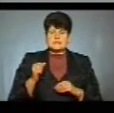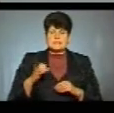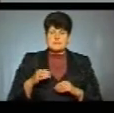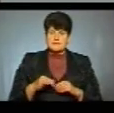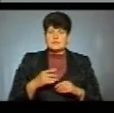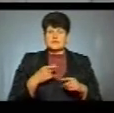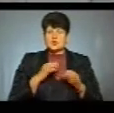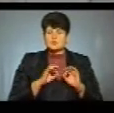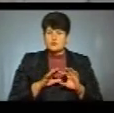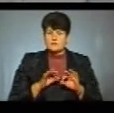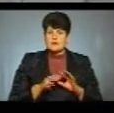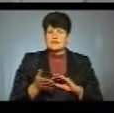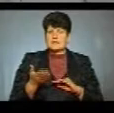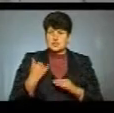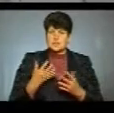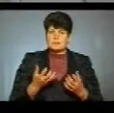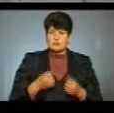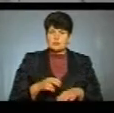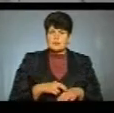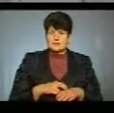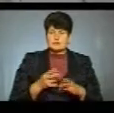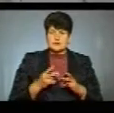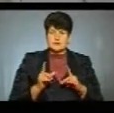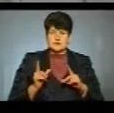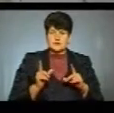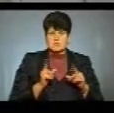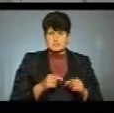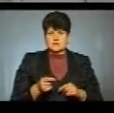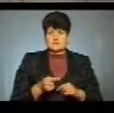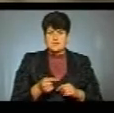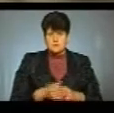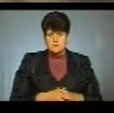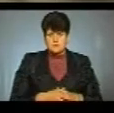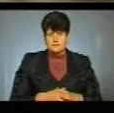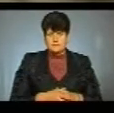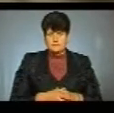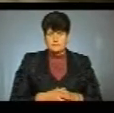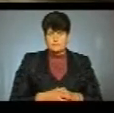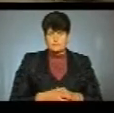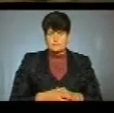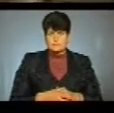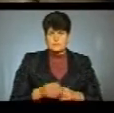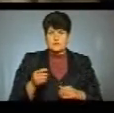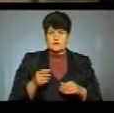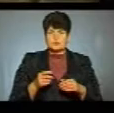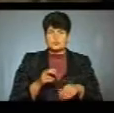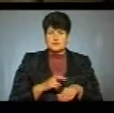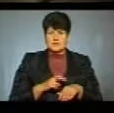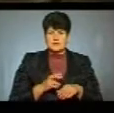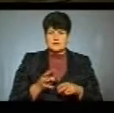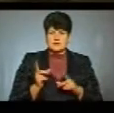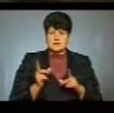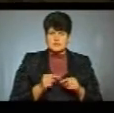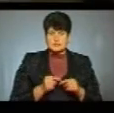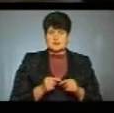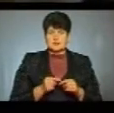Псюрська розповідає, раніше на прийом до лікарів доводилося їздити до Тернополя. Їхали до Тернополя, треба було платити автобус